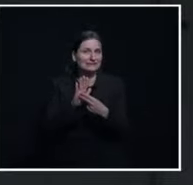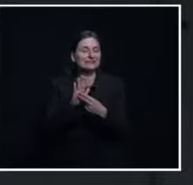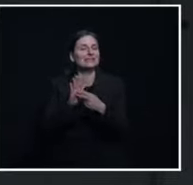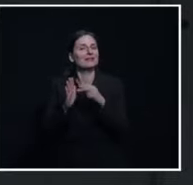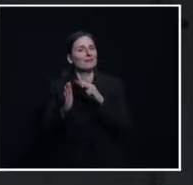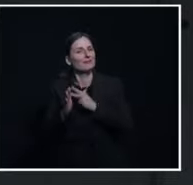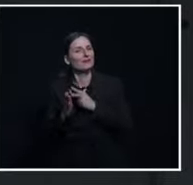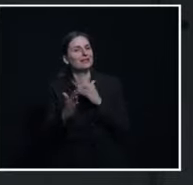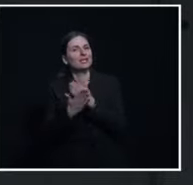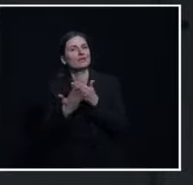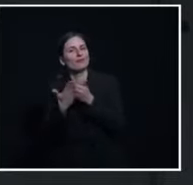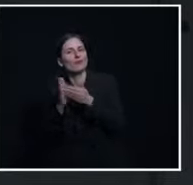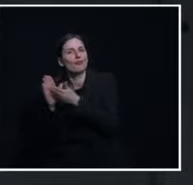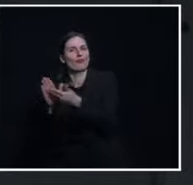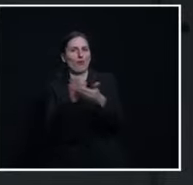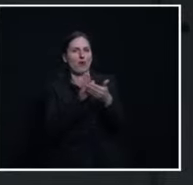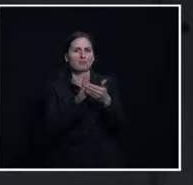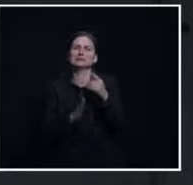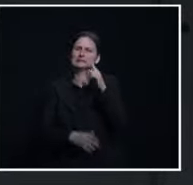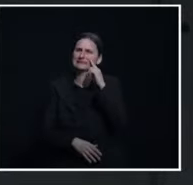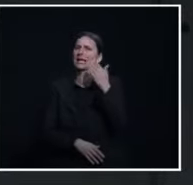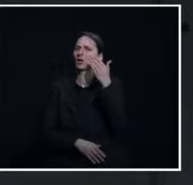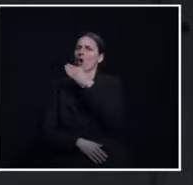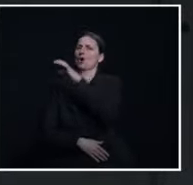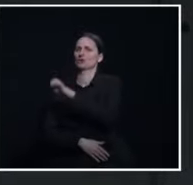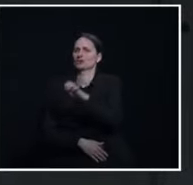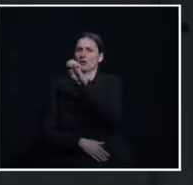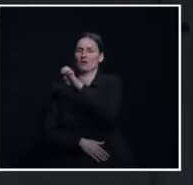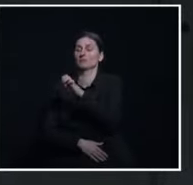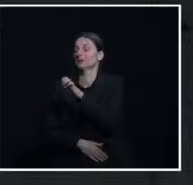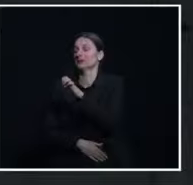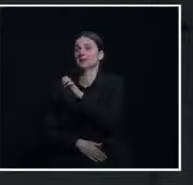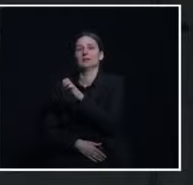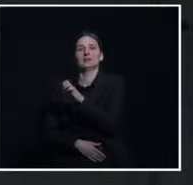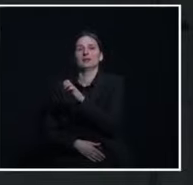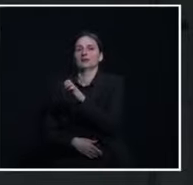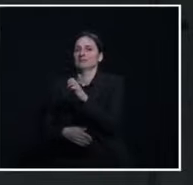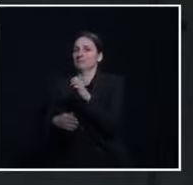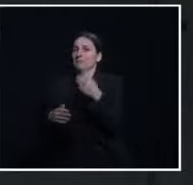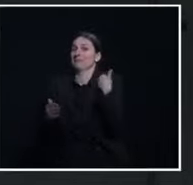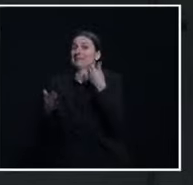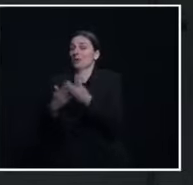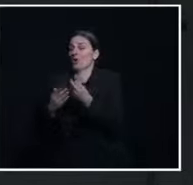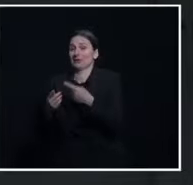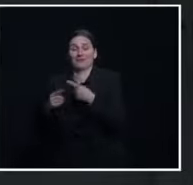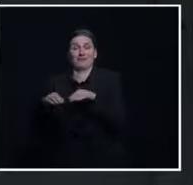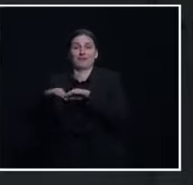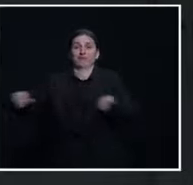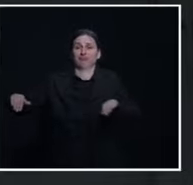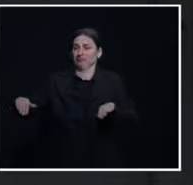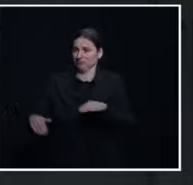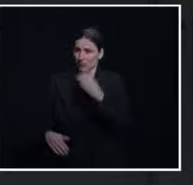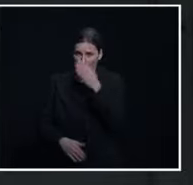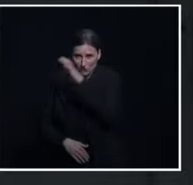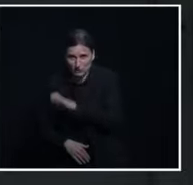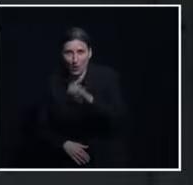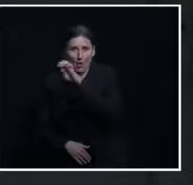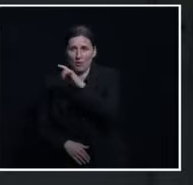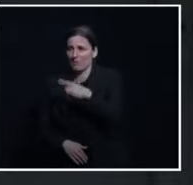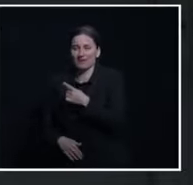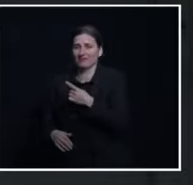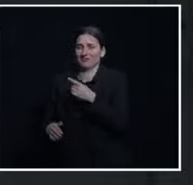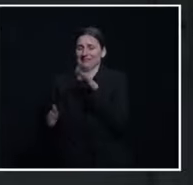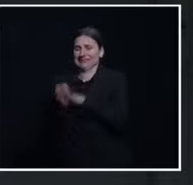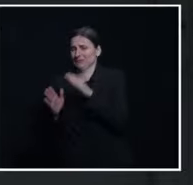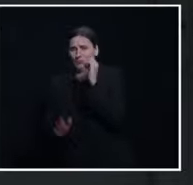in Europa, ich denke da an Osteuropa, wo es eine Form der Apartheid gegenüber unserer Minderheit gibt, im